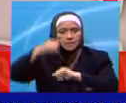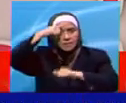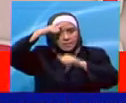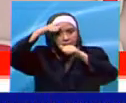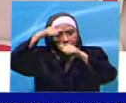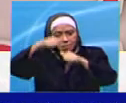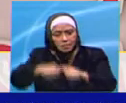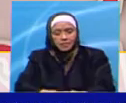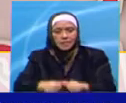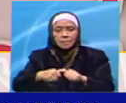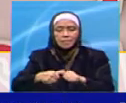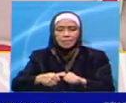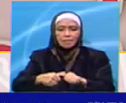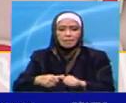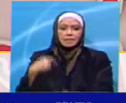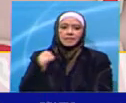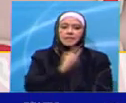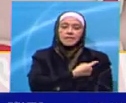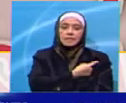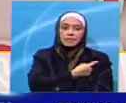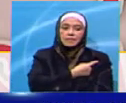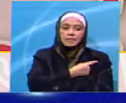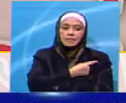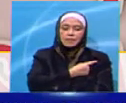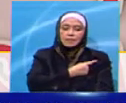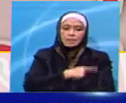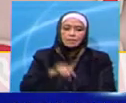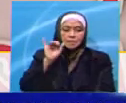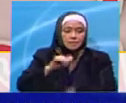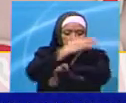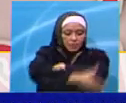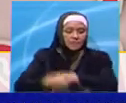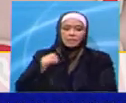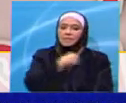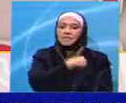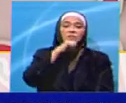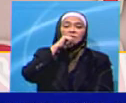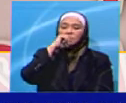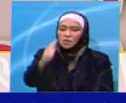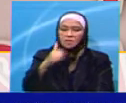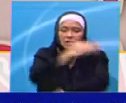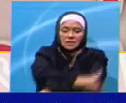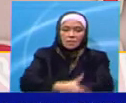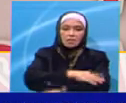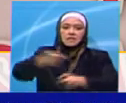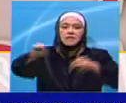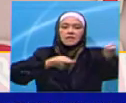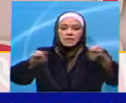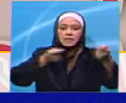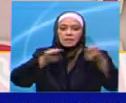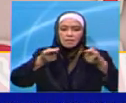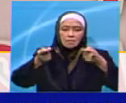kita bahawa negara kita ini bukanlah negara yang ditadbir atas undang-undang